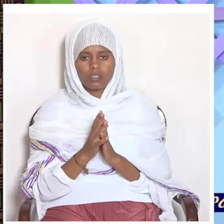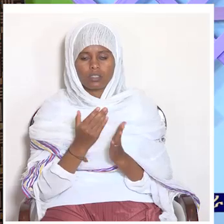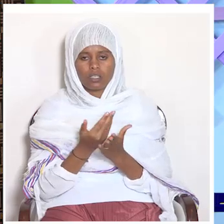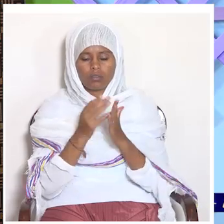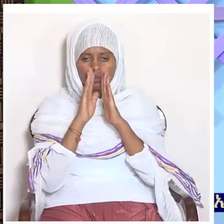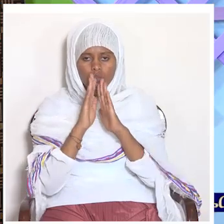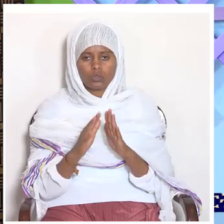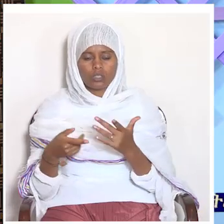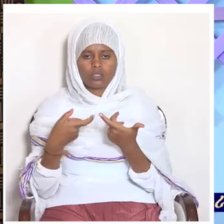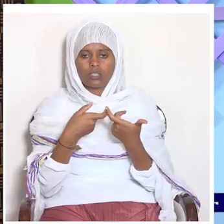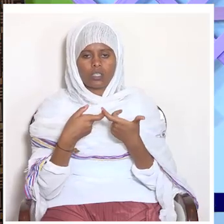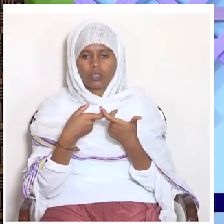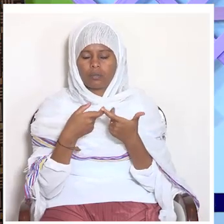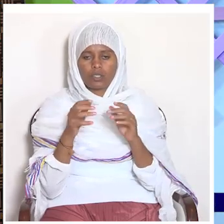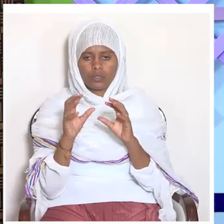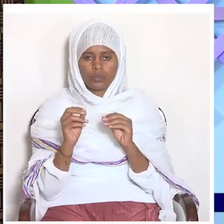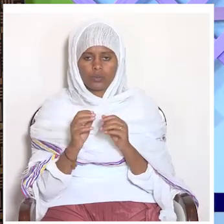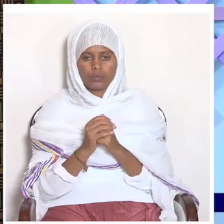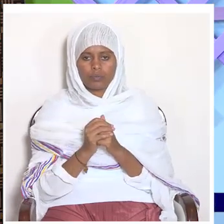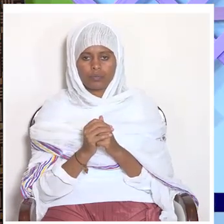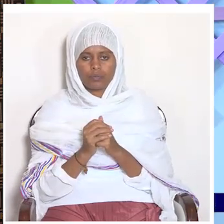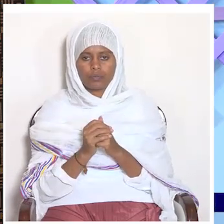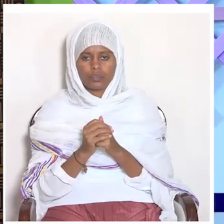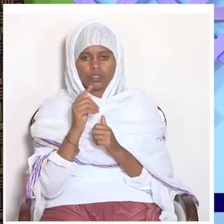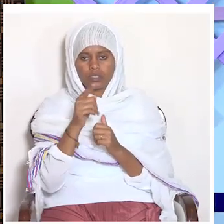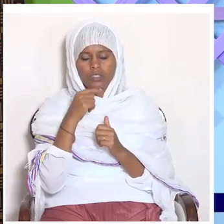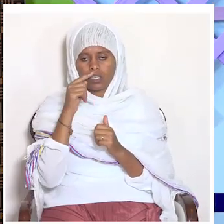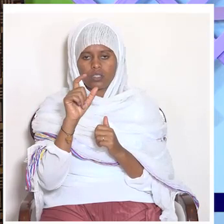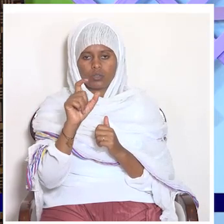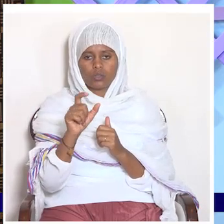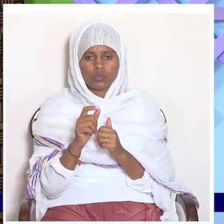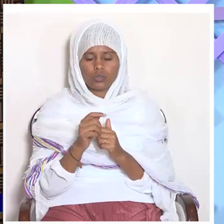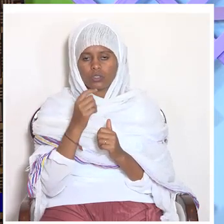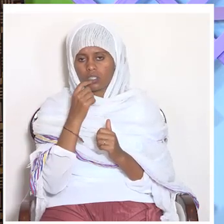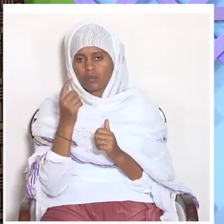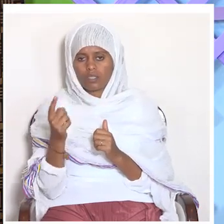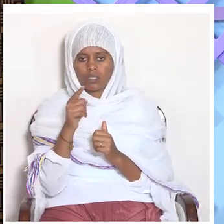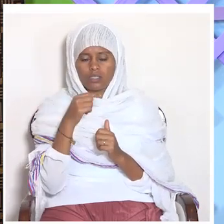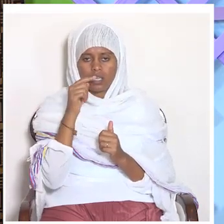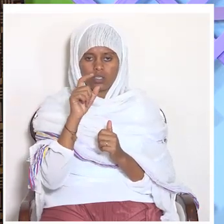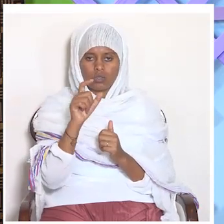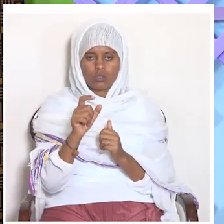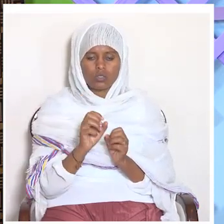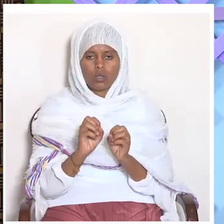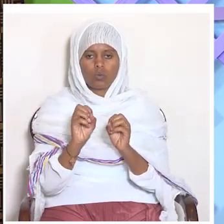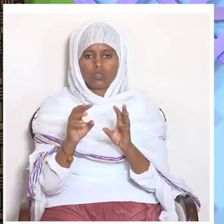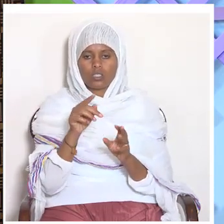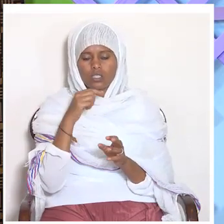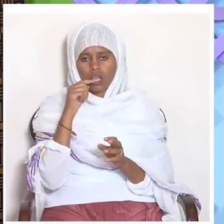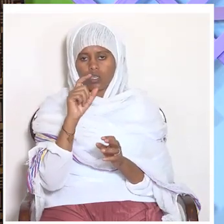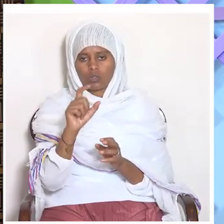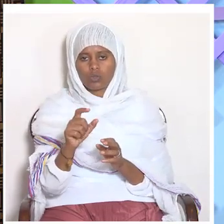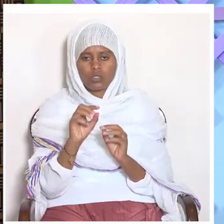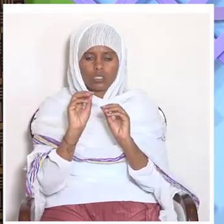ድንግል ካብ ቅዱሳት ስድራ እዩ። ነዚ ቓል እዚ ዝተናገረ ነዚ ቓል እዚ